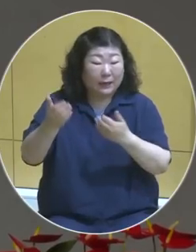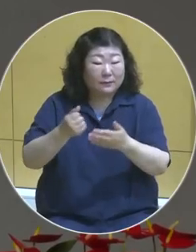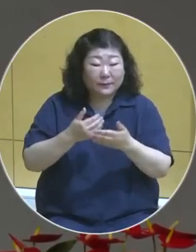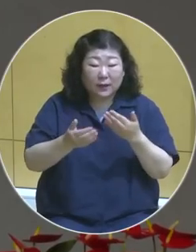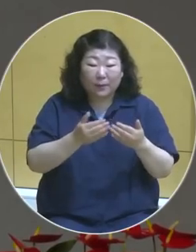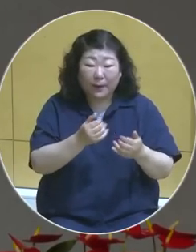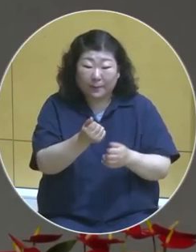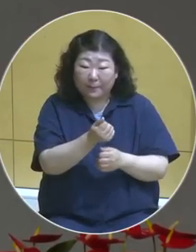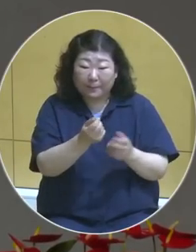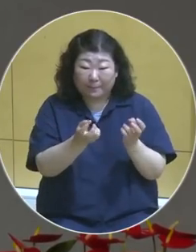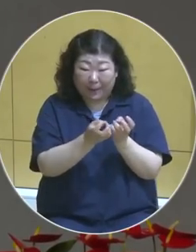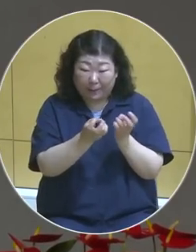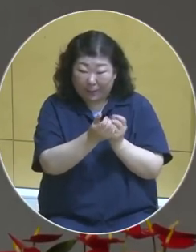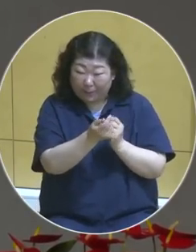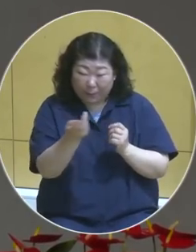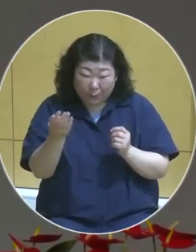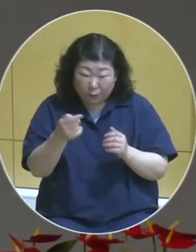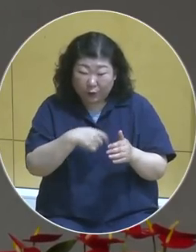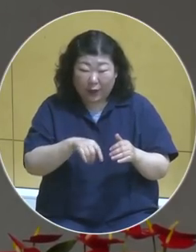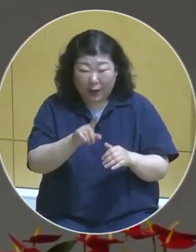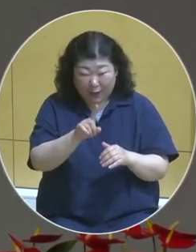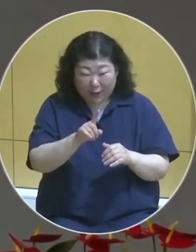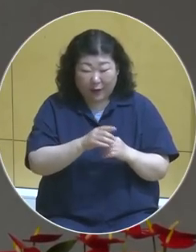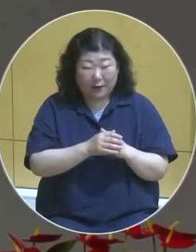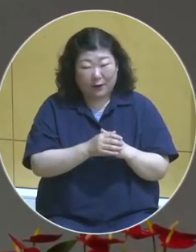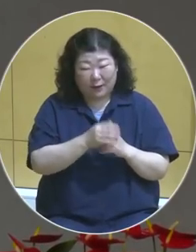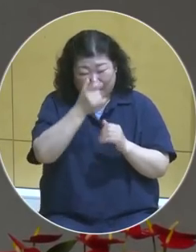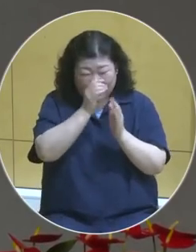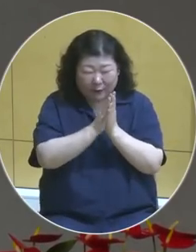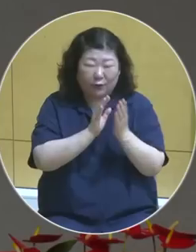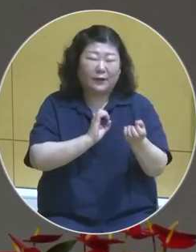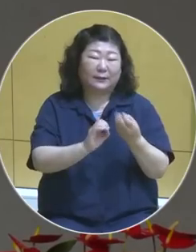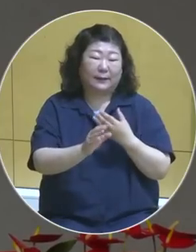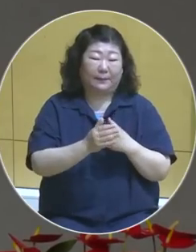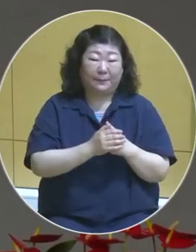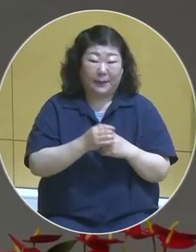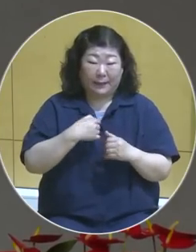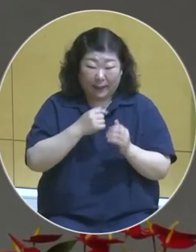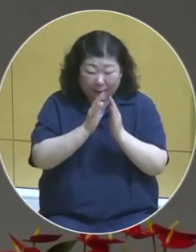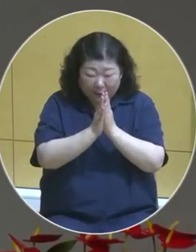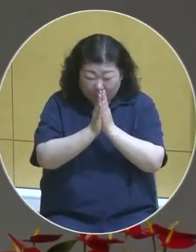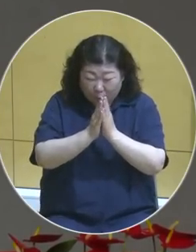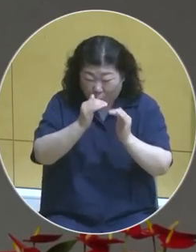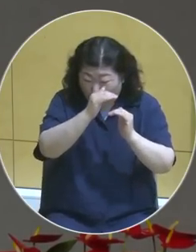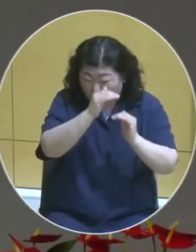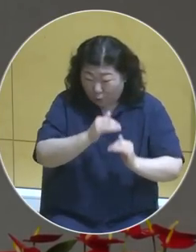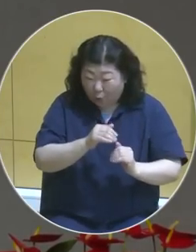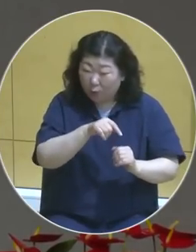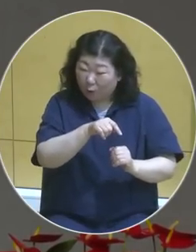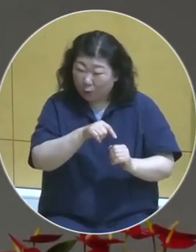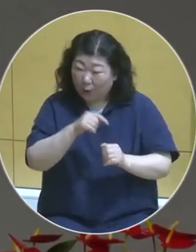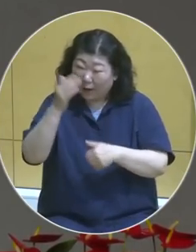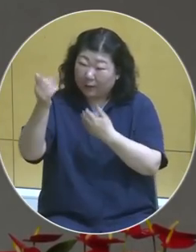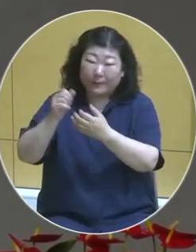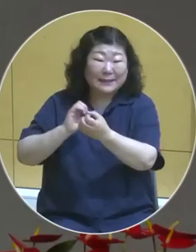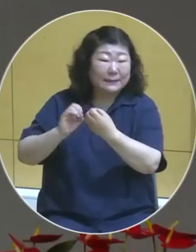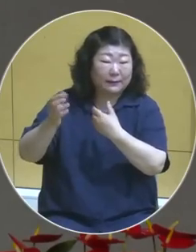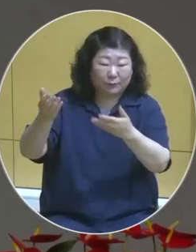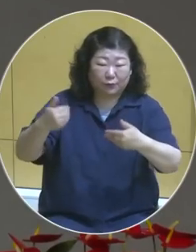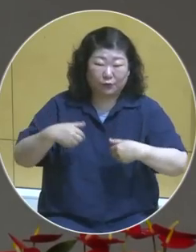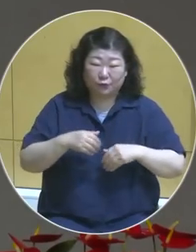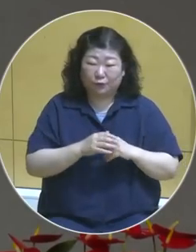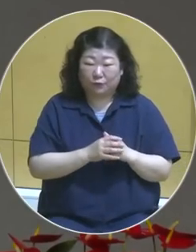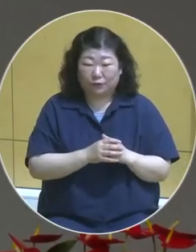체험하는 여러 방법 중에 하나가 기도의 응답입니다. 내가 기도하는 것에 대해서 하나님께서 응답하시는 것을 받는